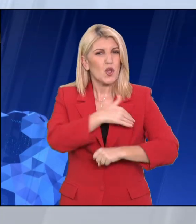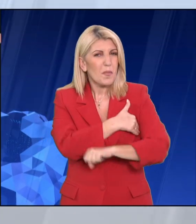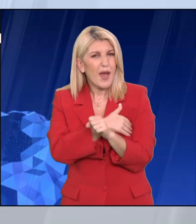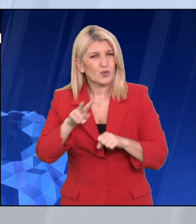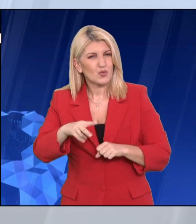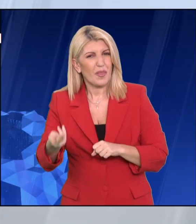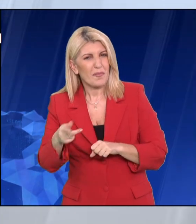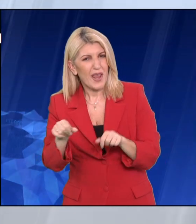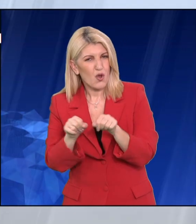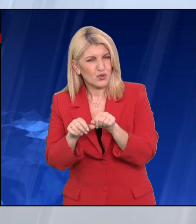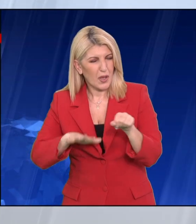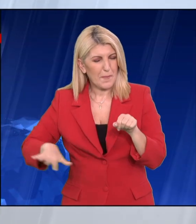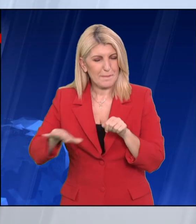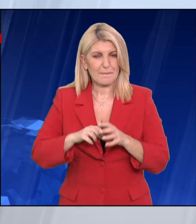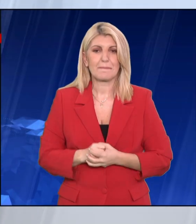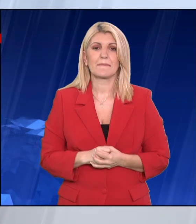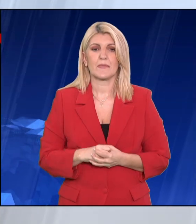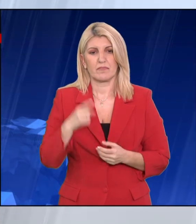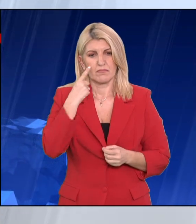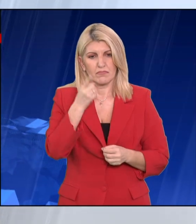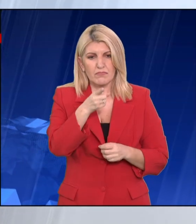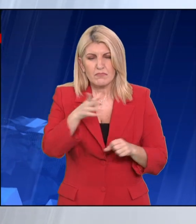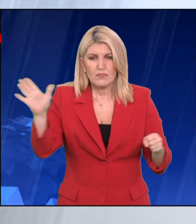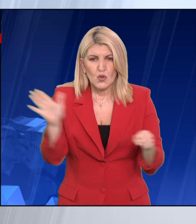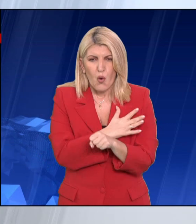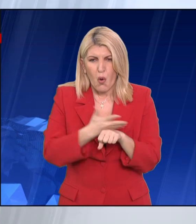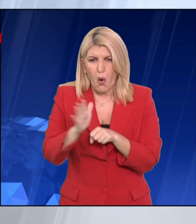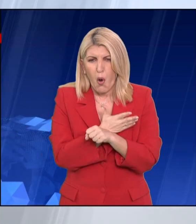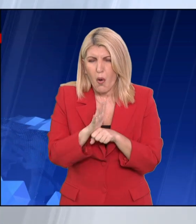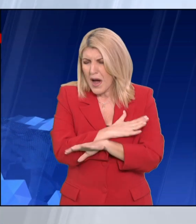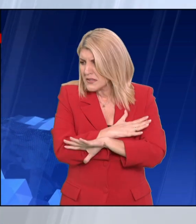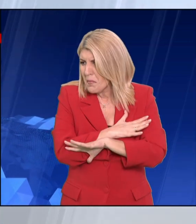Συντρίμια παντού, στην οδό Αναπαύσεως, στα Βρυλίσια, μαρτυρούν την τραγωδία.